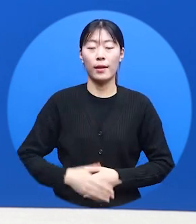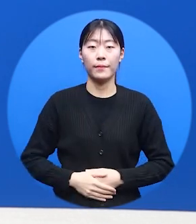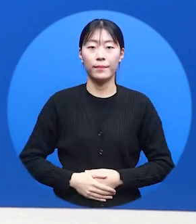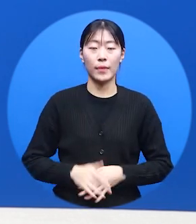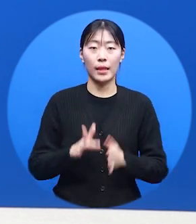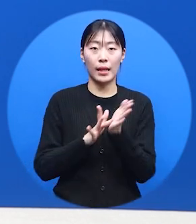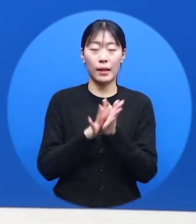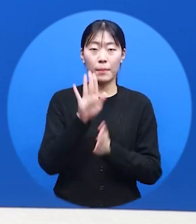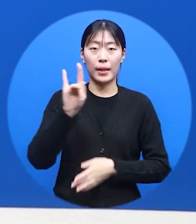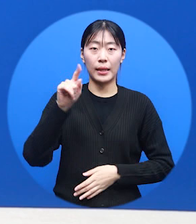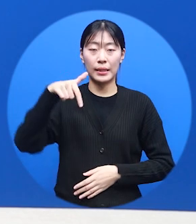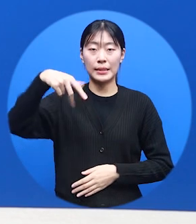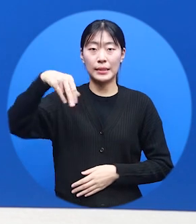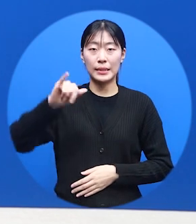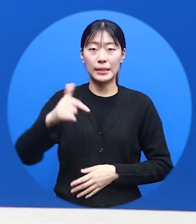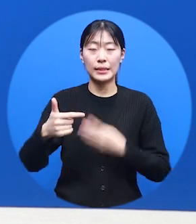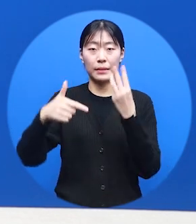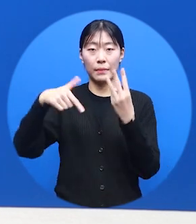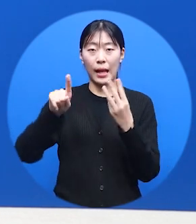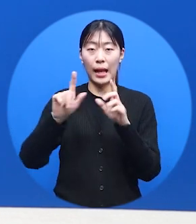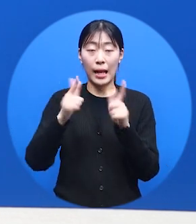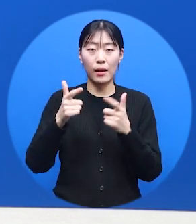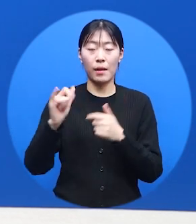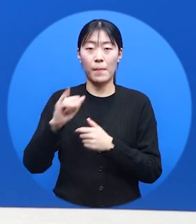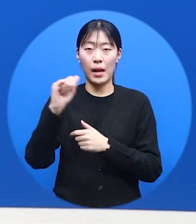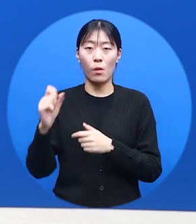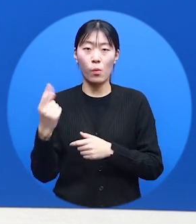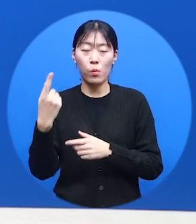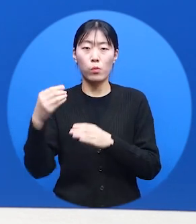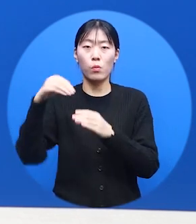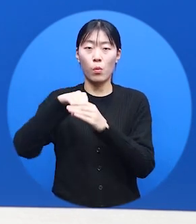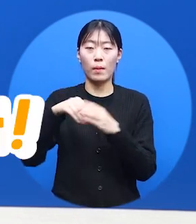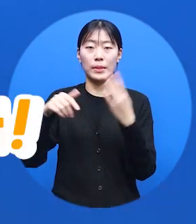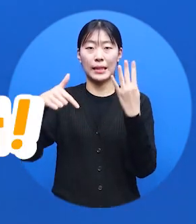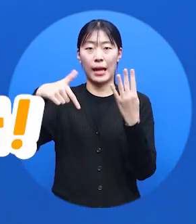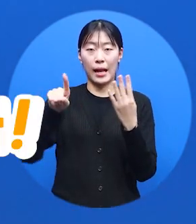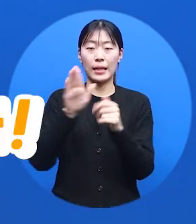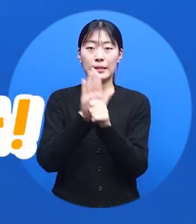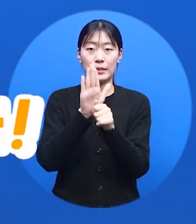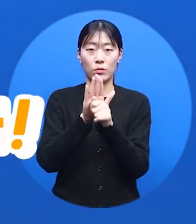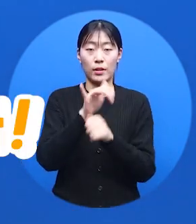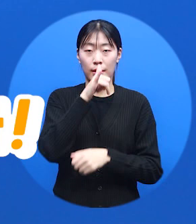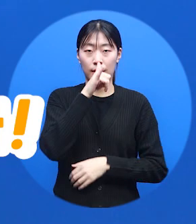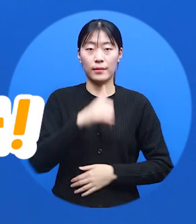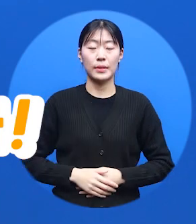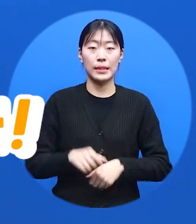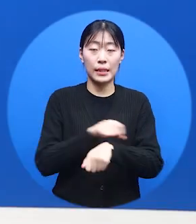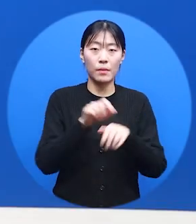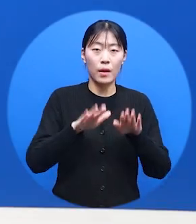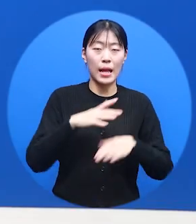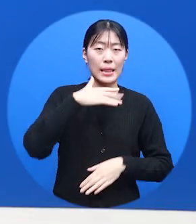무료 예방접종이 가능해졌으며 백신도 3가가 아닌 바이러스 항원이 추가돼 4가 백신을 지원받을 수 있다고